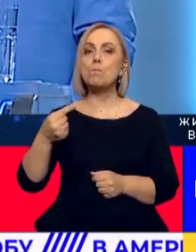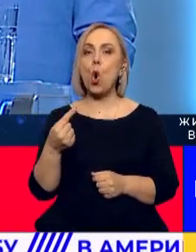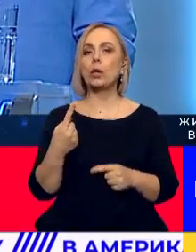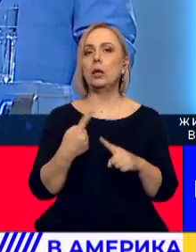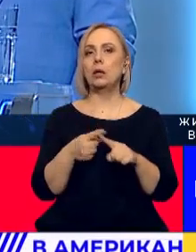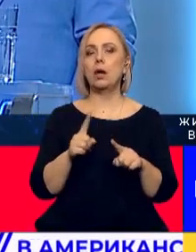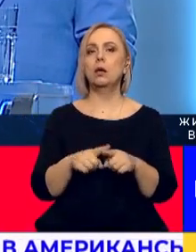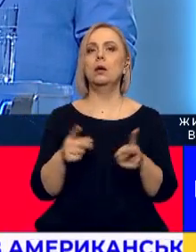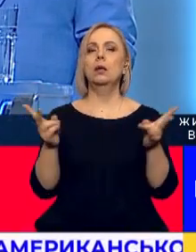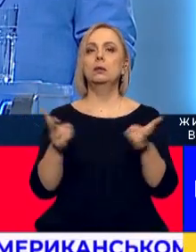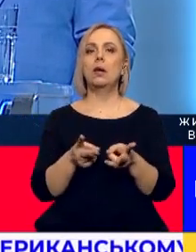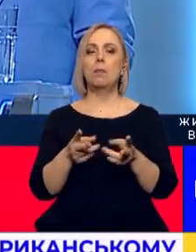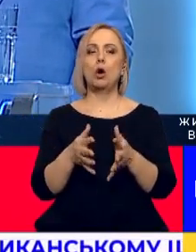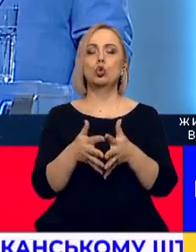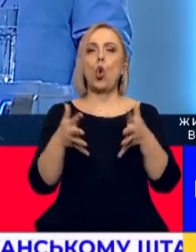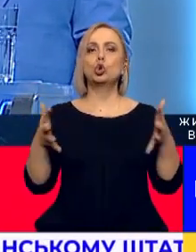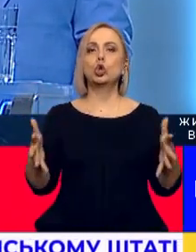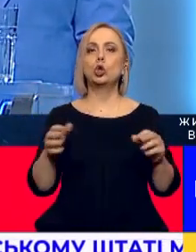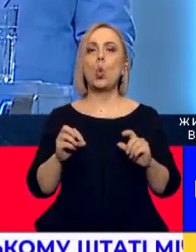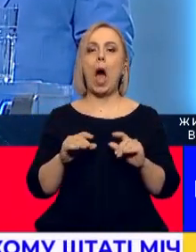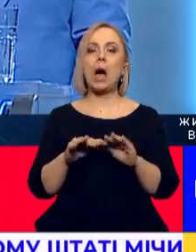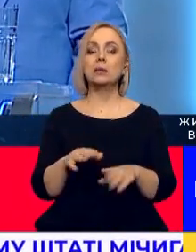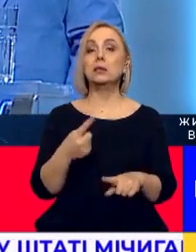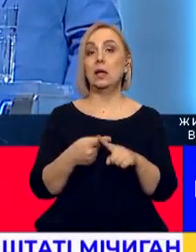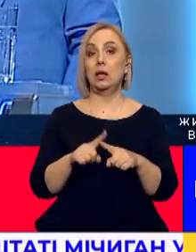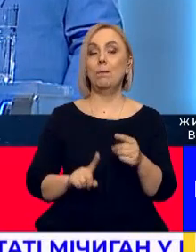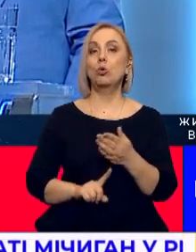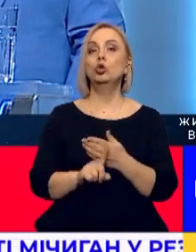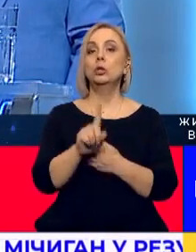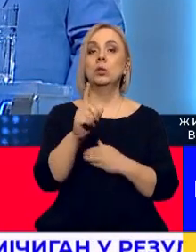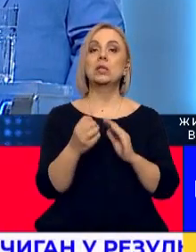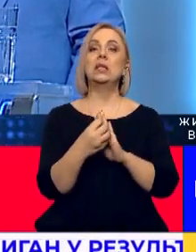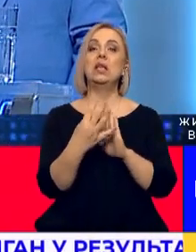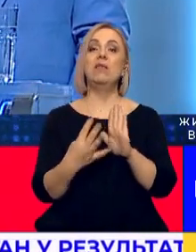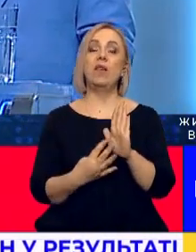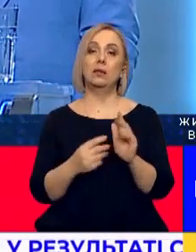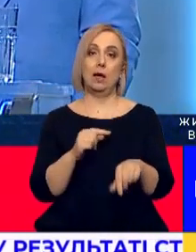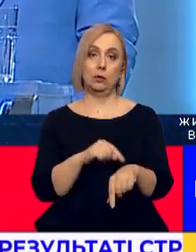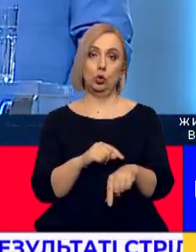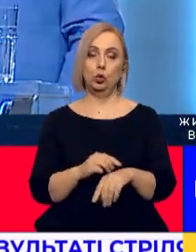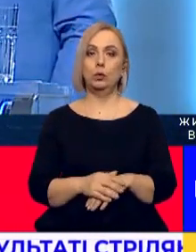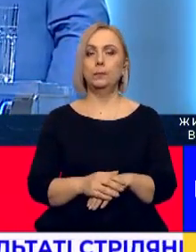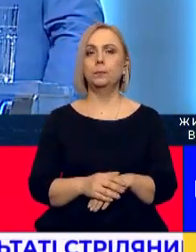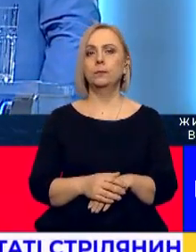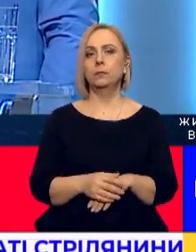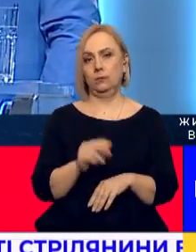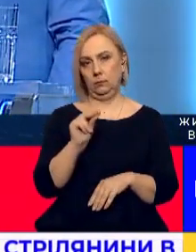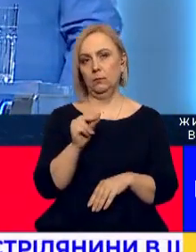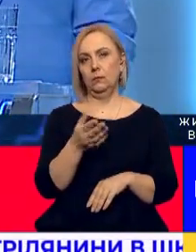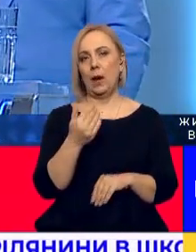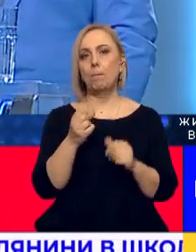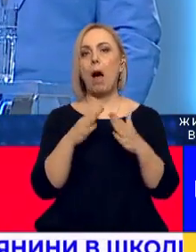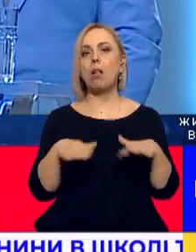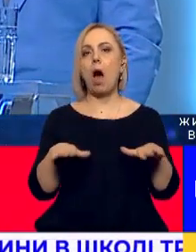якими слід розширити акцію, яка почнеться о 19-й годині. Давайте так, відверто. Палатки ви вже